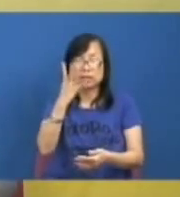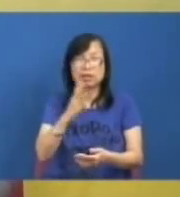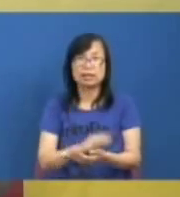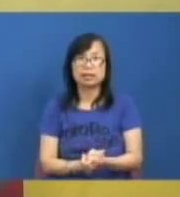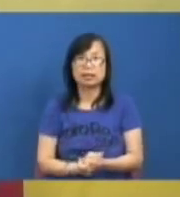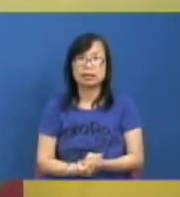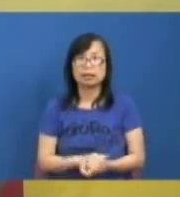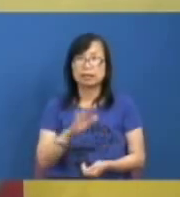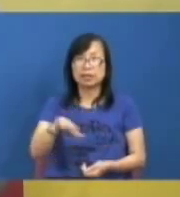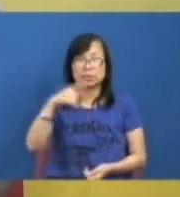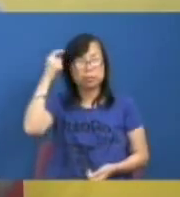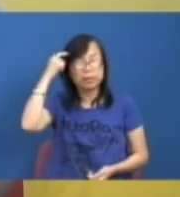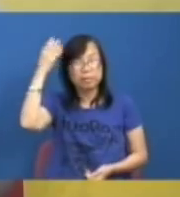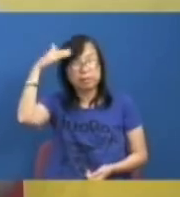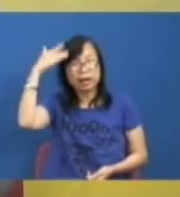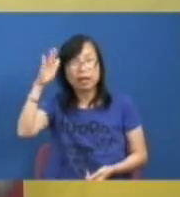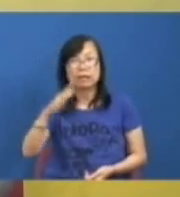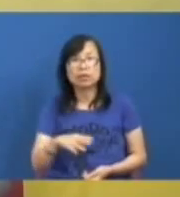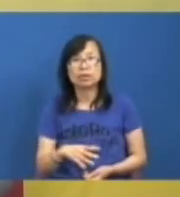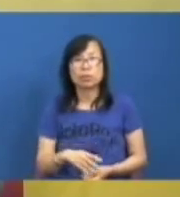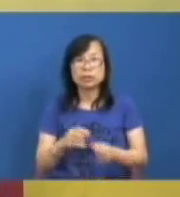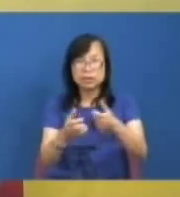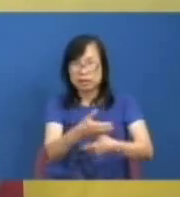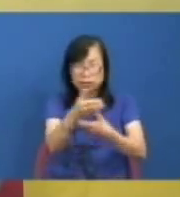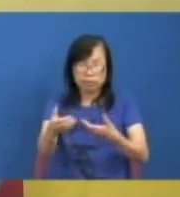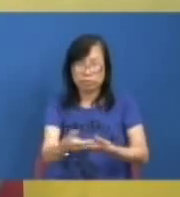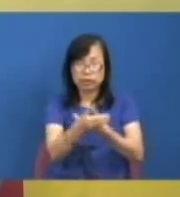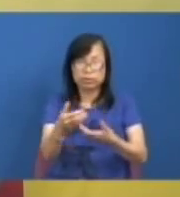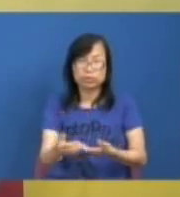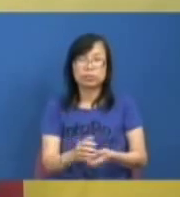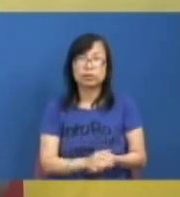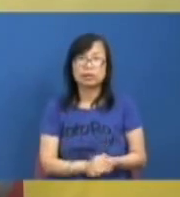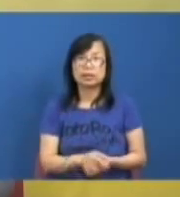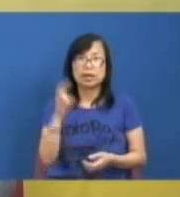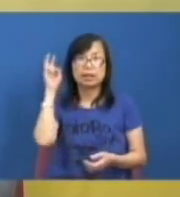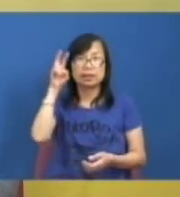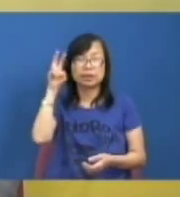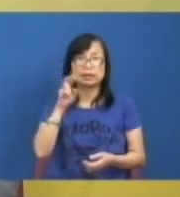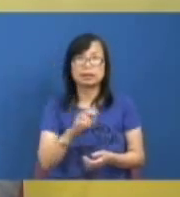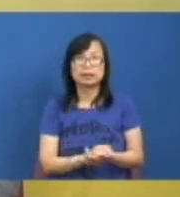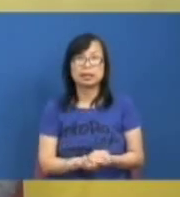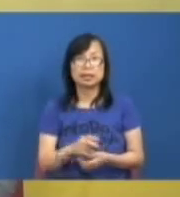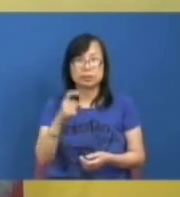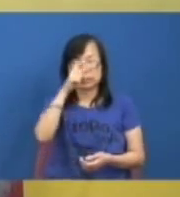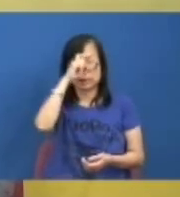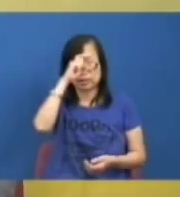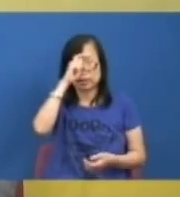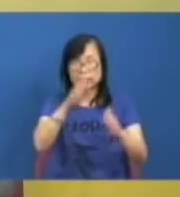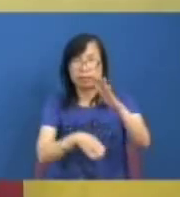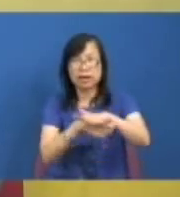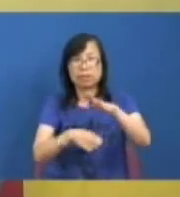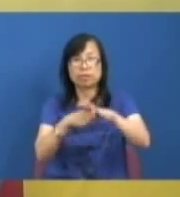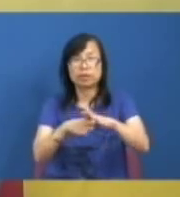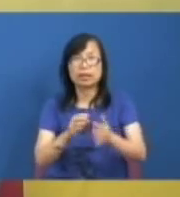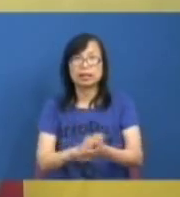可以。但係咧，你要理解，其實大部分消防員咧喺樓宇嗰個認知嚟講，佢要背熟嗰個單位個狀況